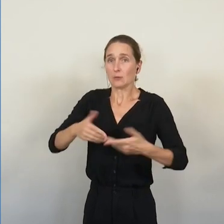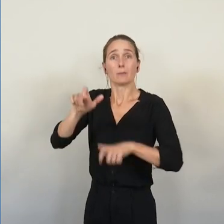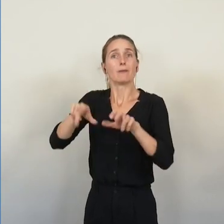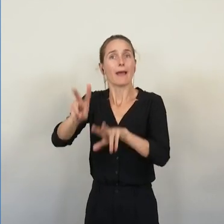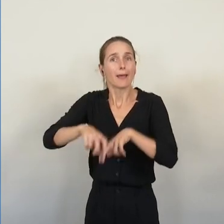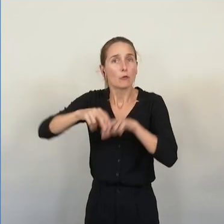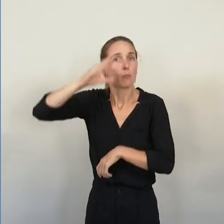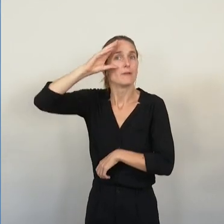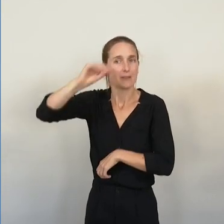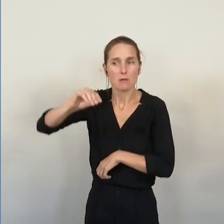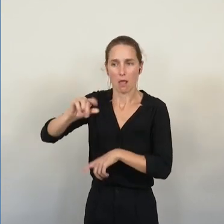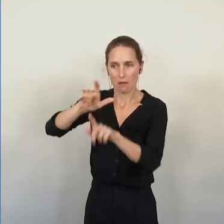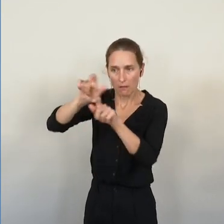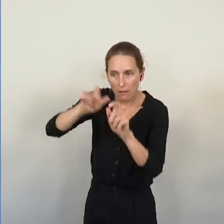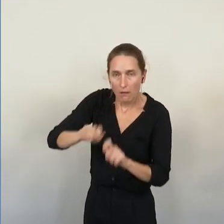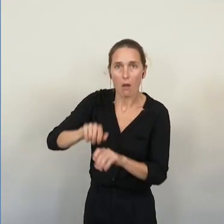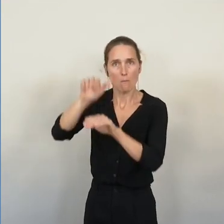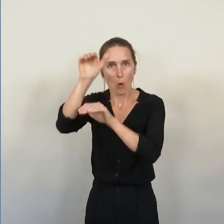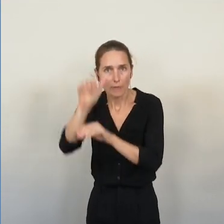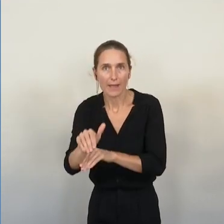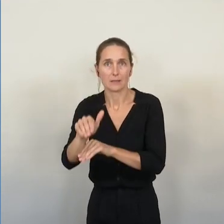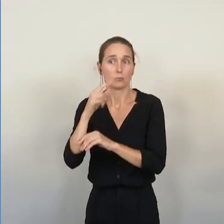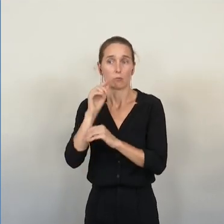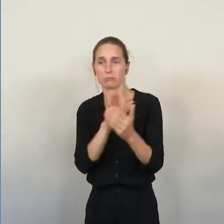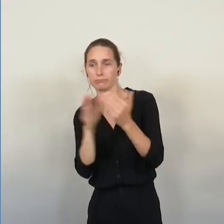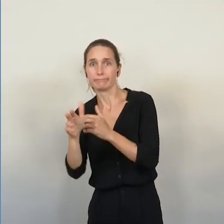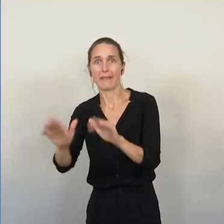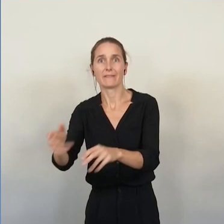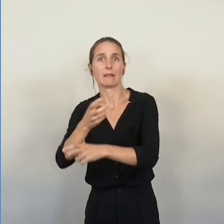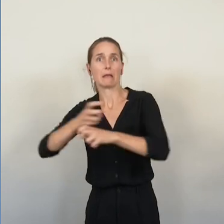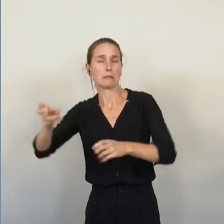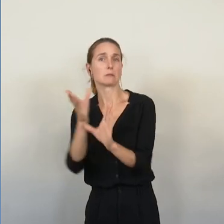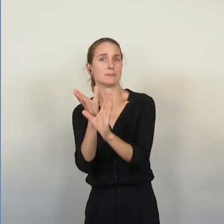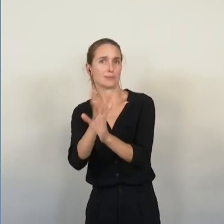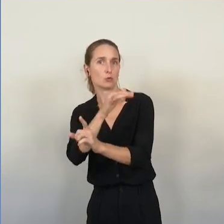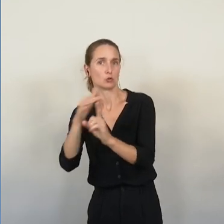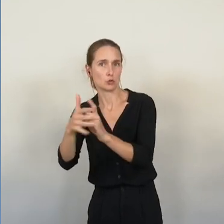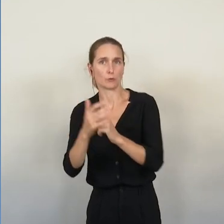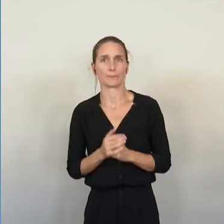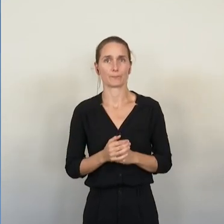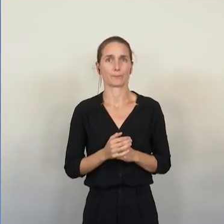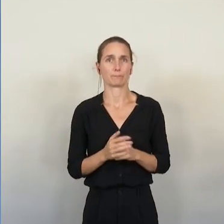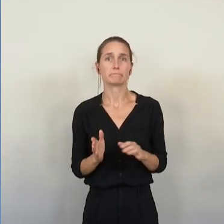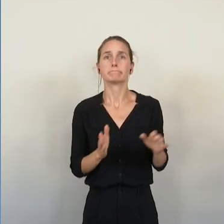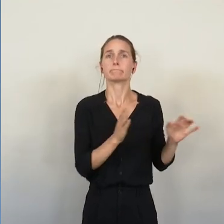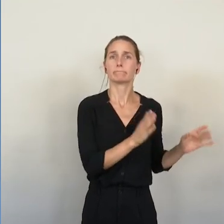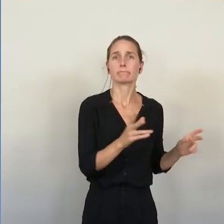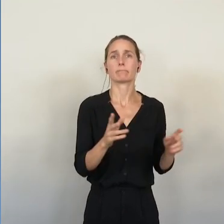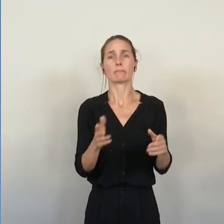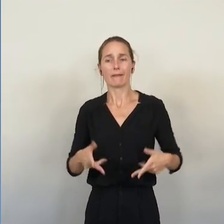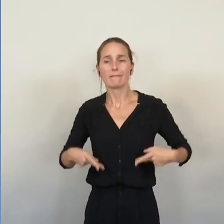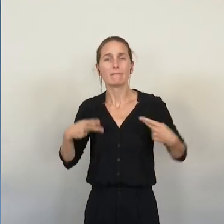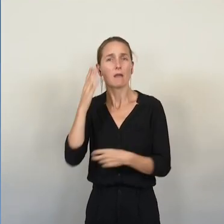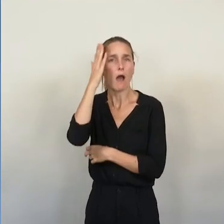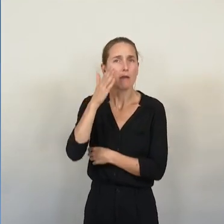risques psychosociaux liés à ces profession à ces professions elle vise également à améliorer les conditions de vie des animaux en répondant à leurs besoins